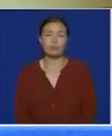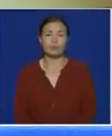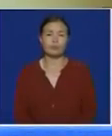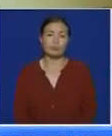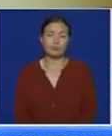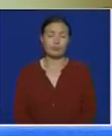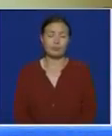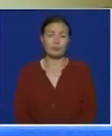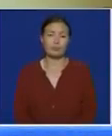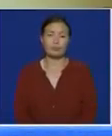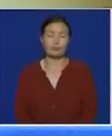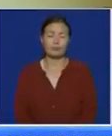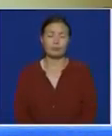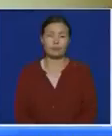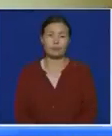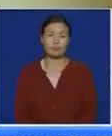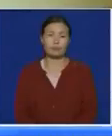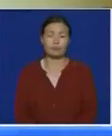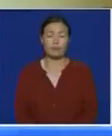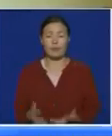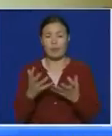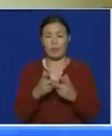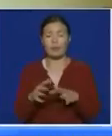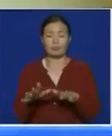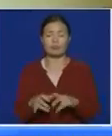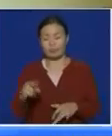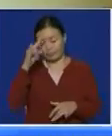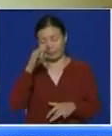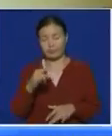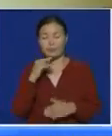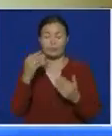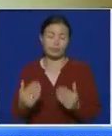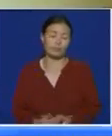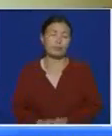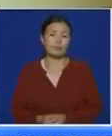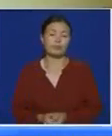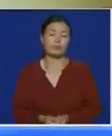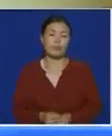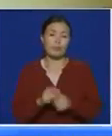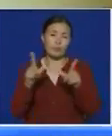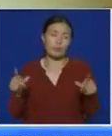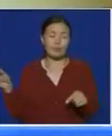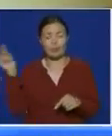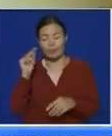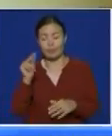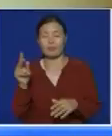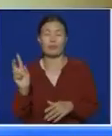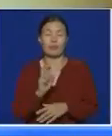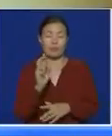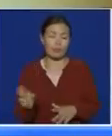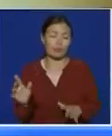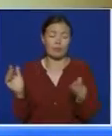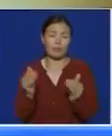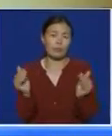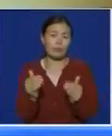Семинардың өзекті мәселесі осы цифрлық Қазақстанға енгізу. Мектеп кітапханаларын,